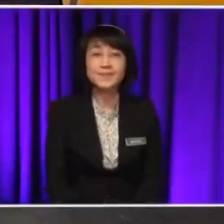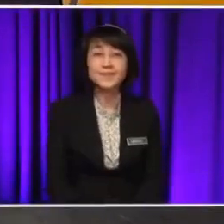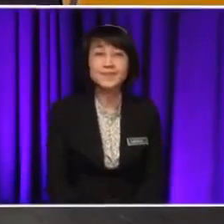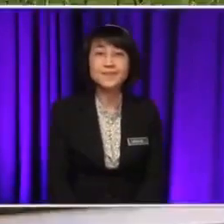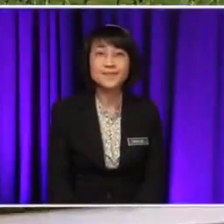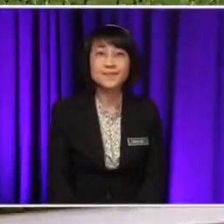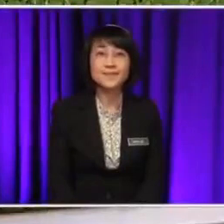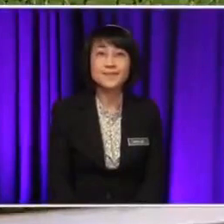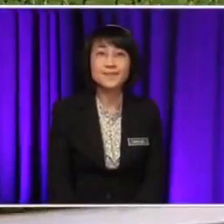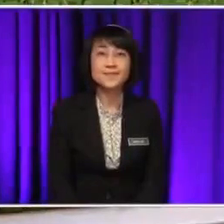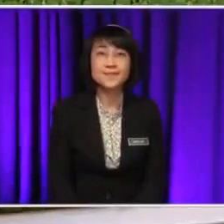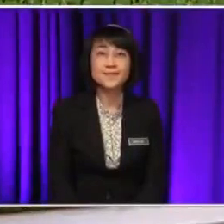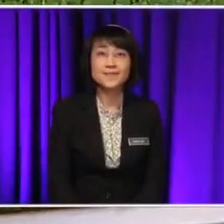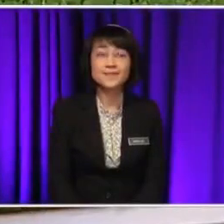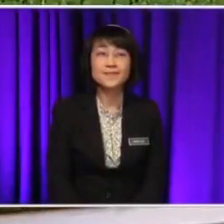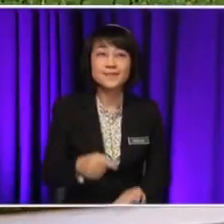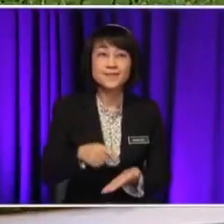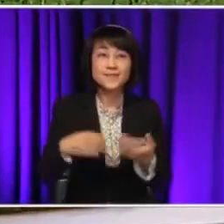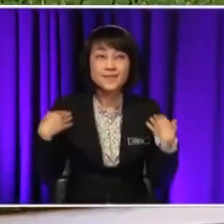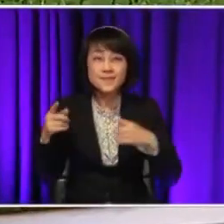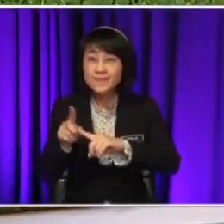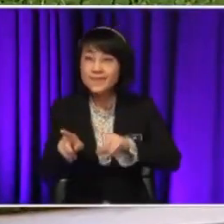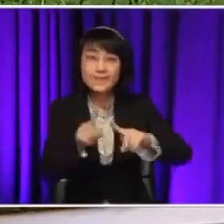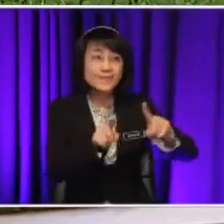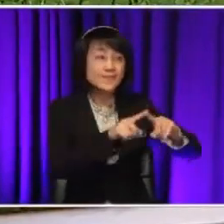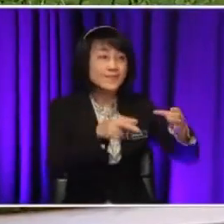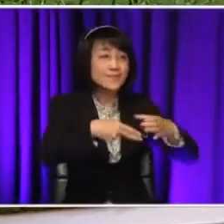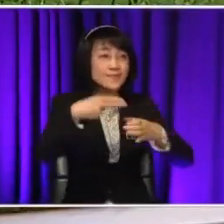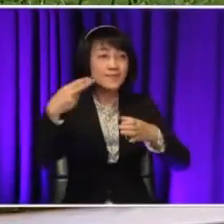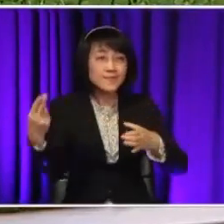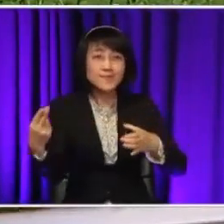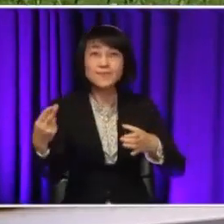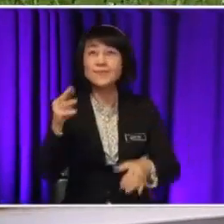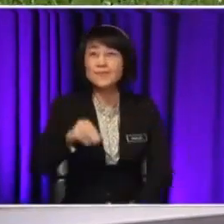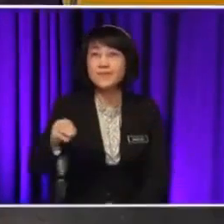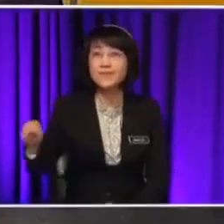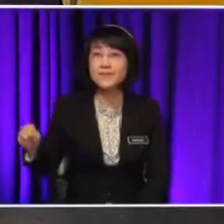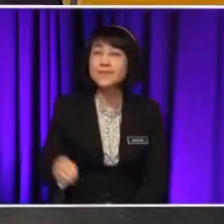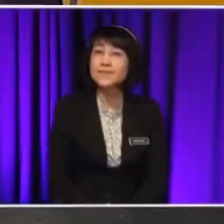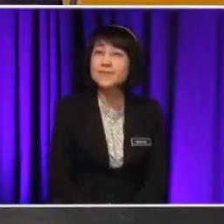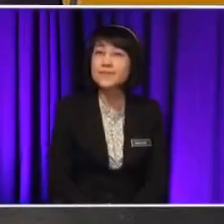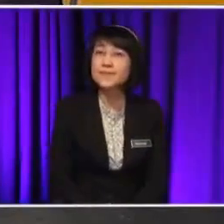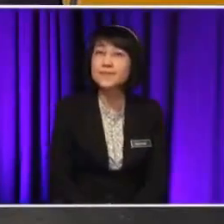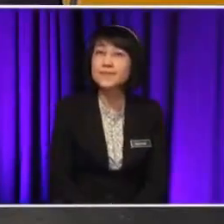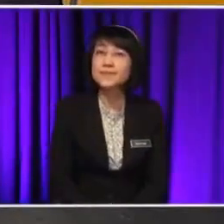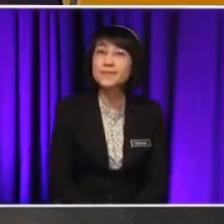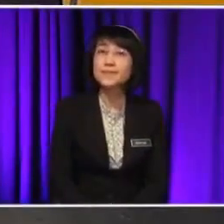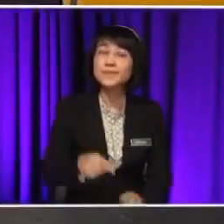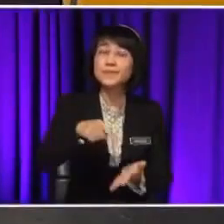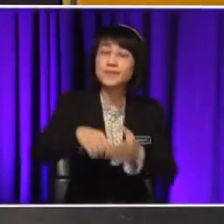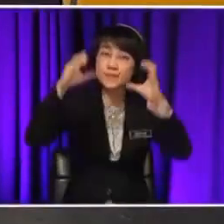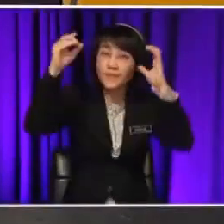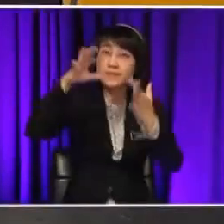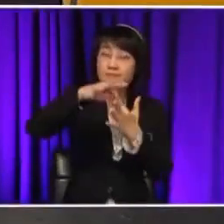pelbagai hasil karya daripada pelbagai tajuk. Okey. Jadi kita teruskan lagi. Okey. Di sini cikgu pilihlah beberapa.